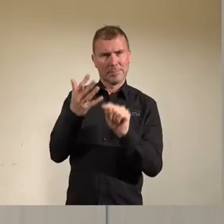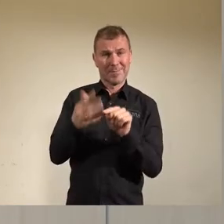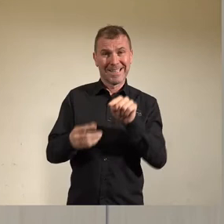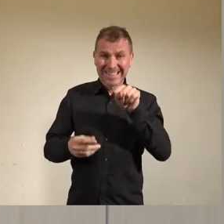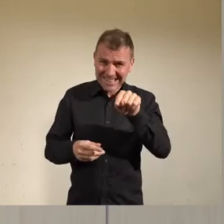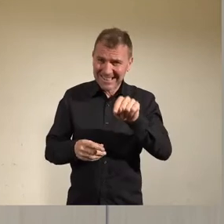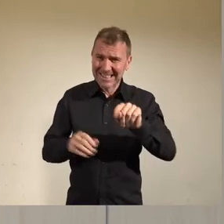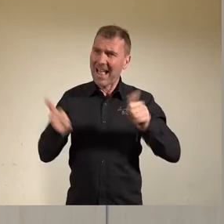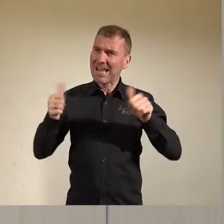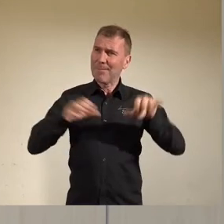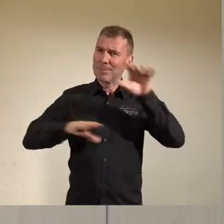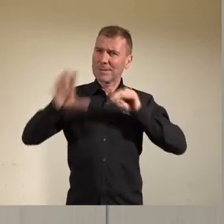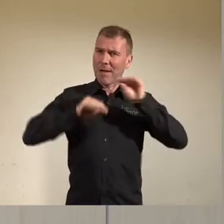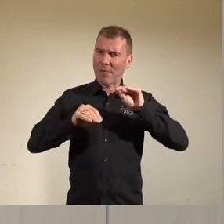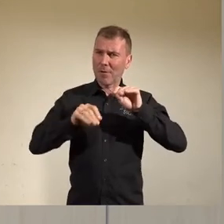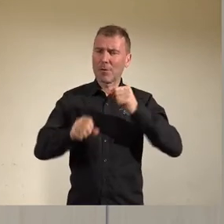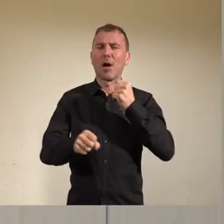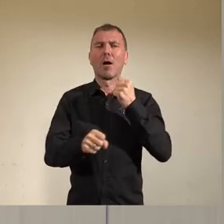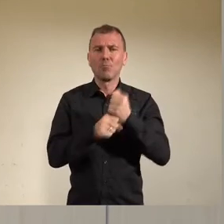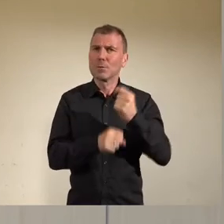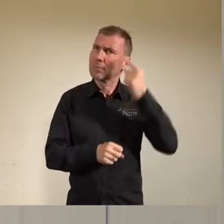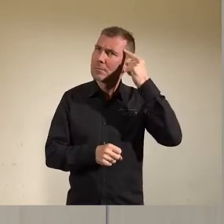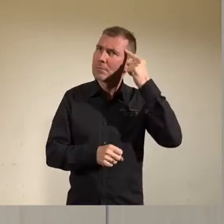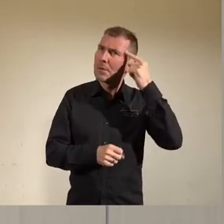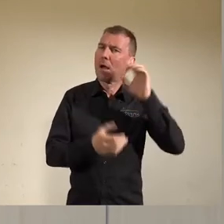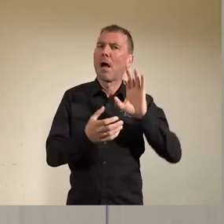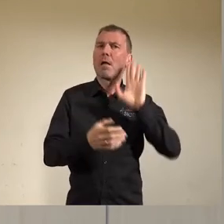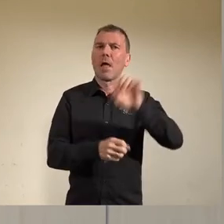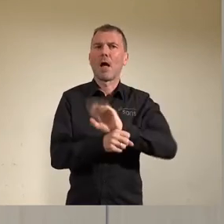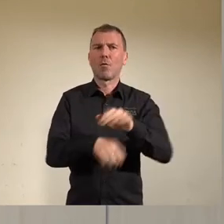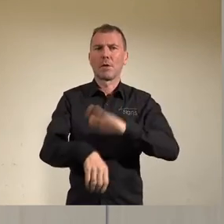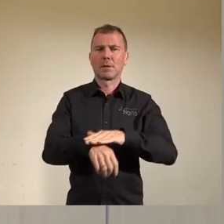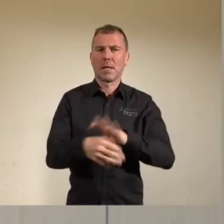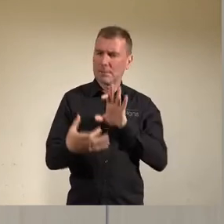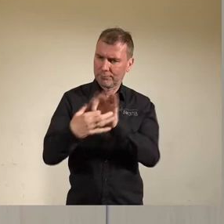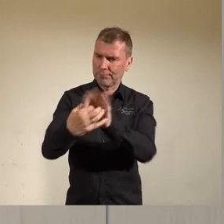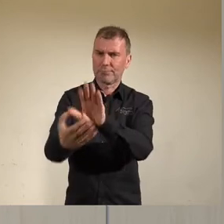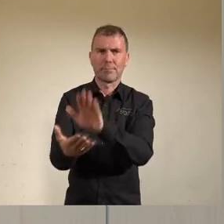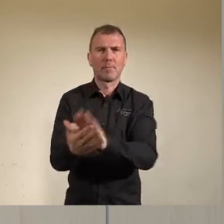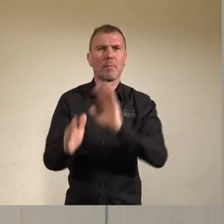Erfahrungen sollten wir auch in der Nach-Corona-Zeit anknüpfen. Vielen Dank.